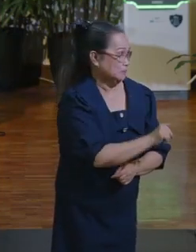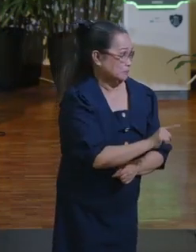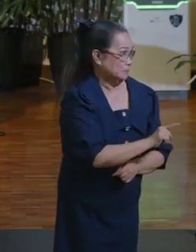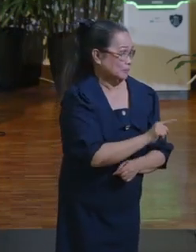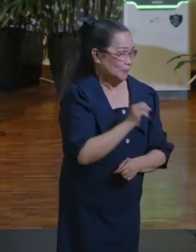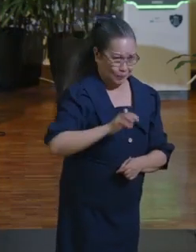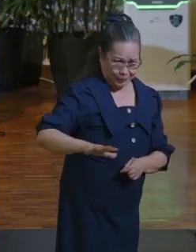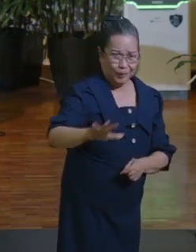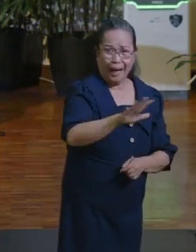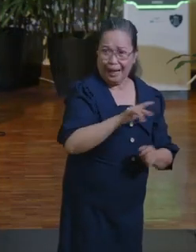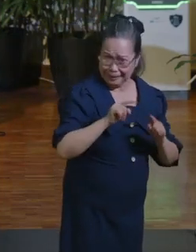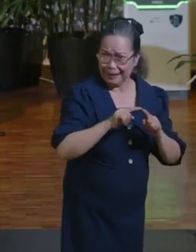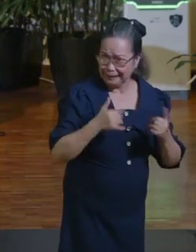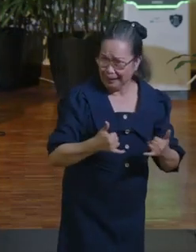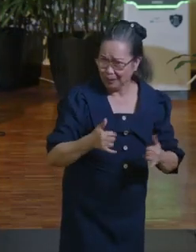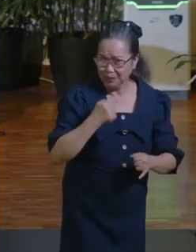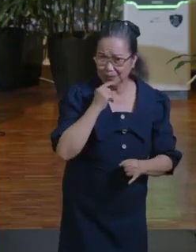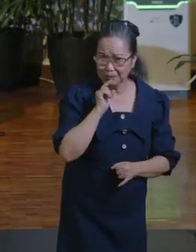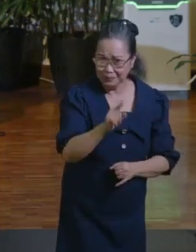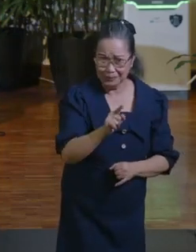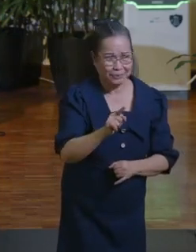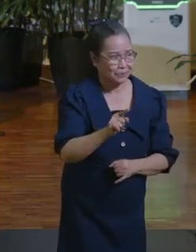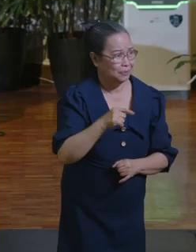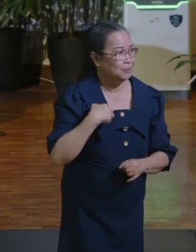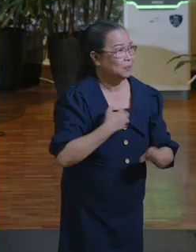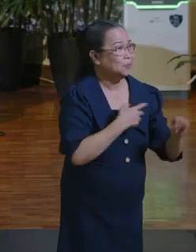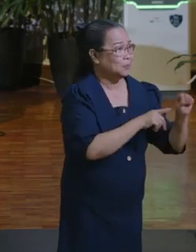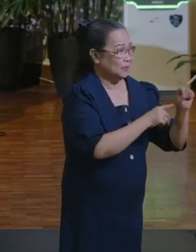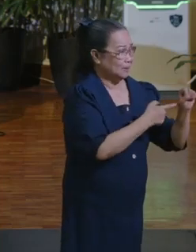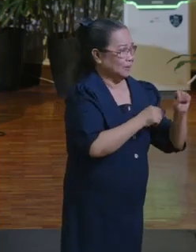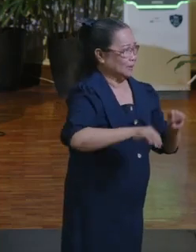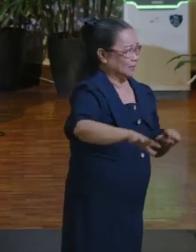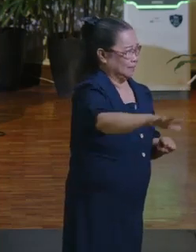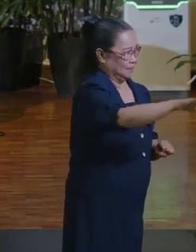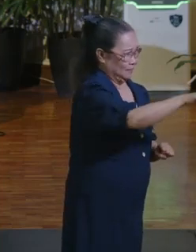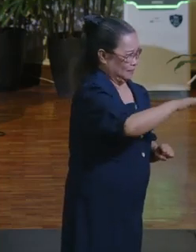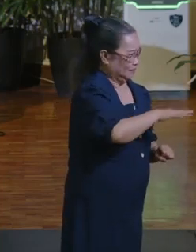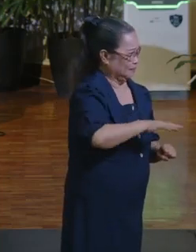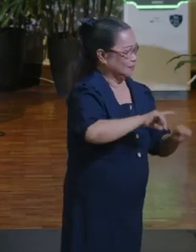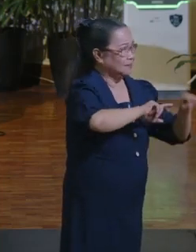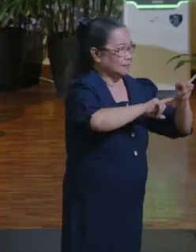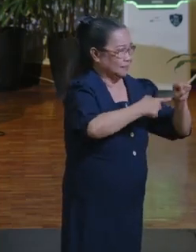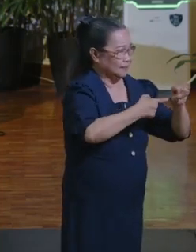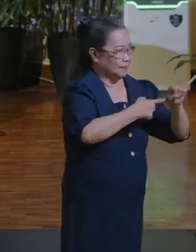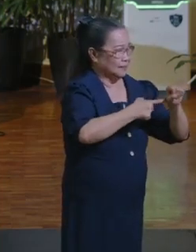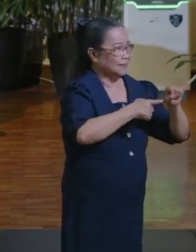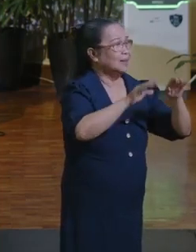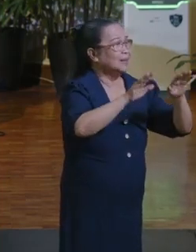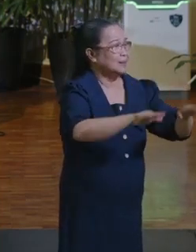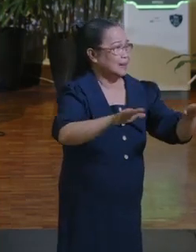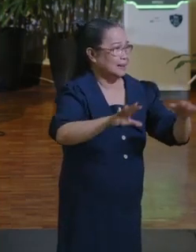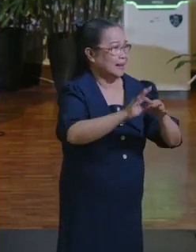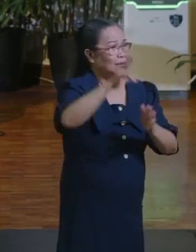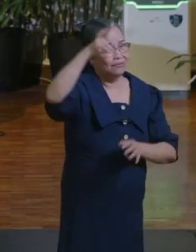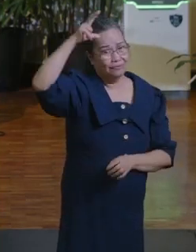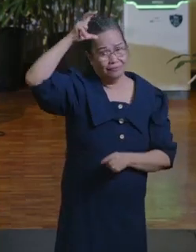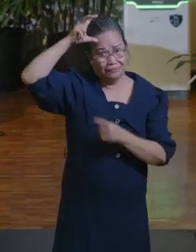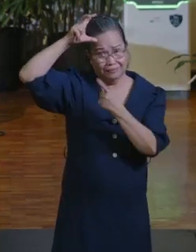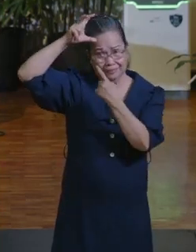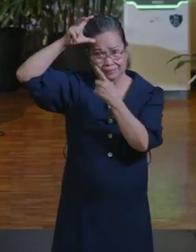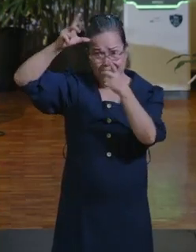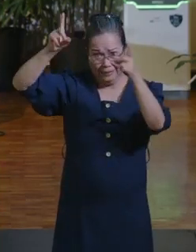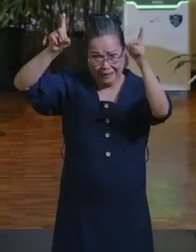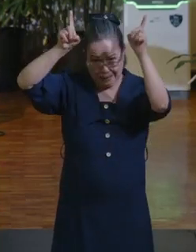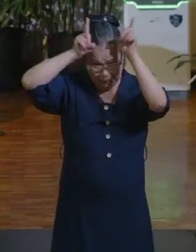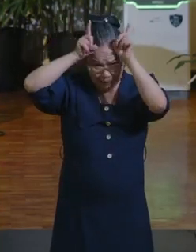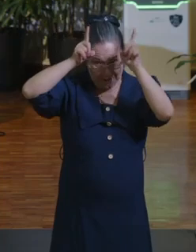We all once lived. Tayo pong lahat ay nagumpisa doon. Tayo po lahat ay nagumpisa bilang anak ng demonyo.